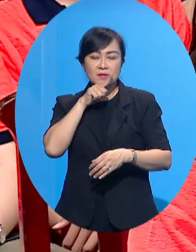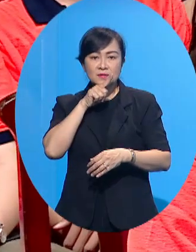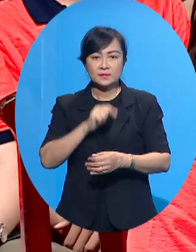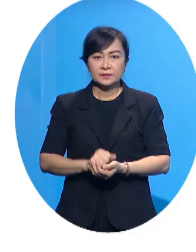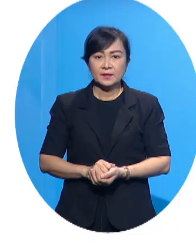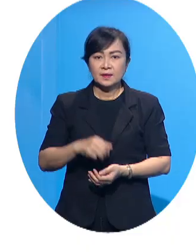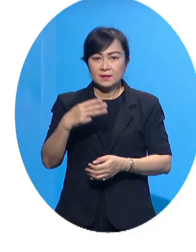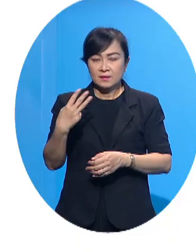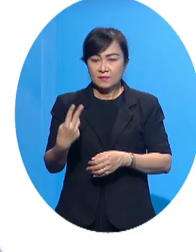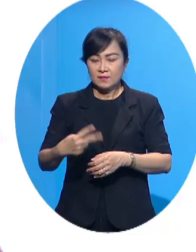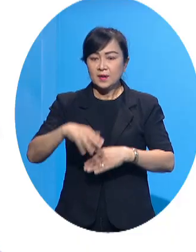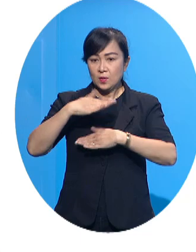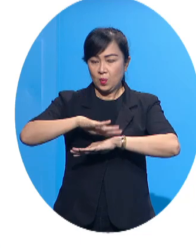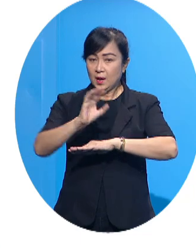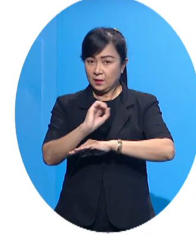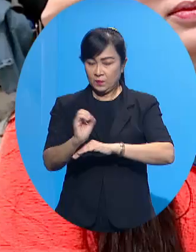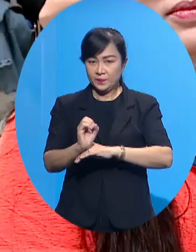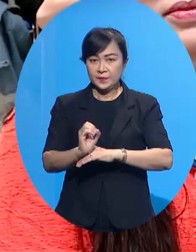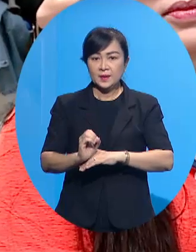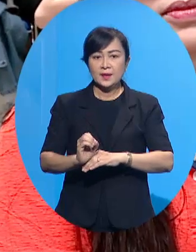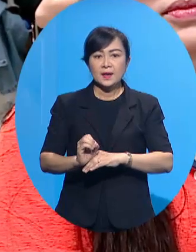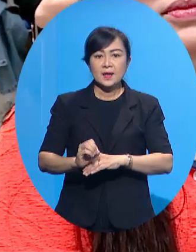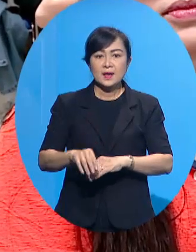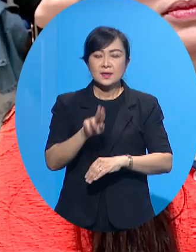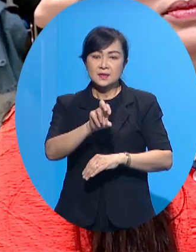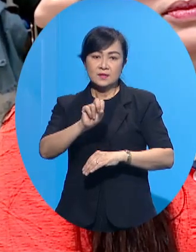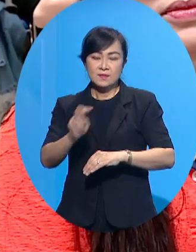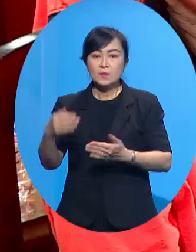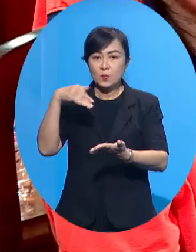cũ mà vẫn không hiệu quả. Hội thảo còn là dịp để các em